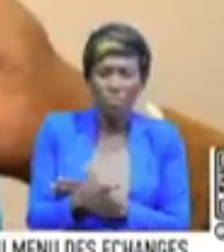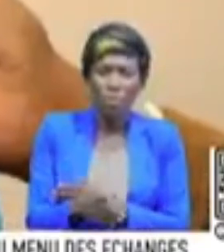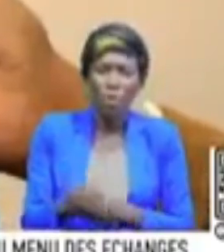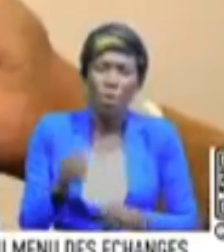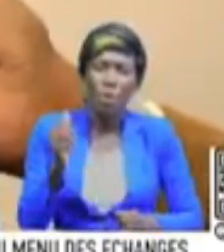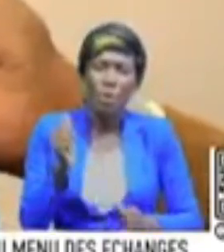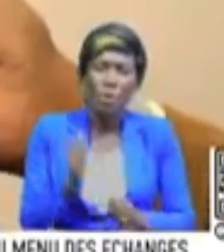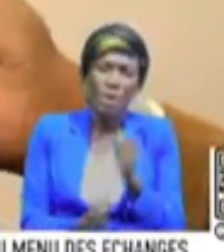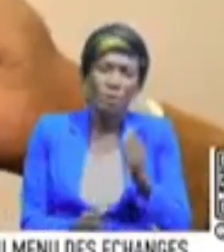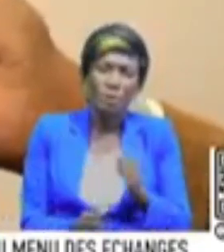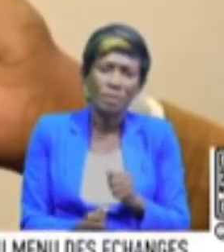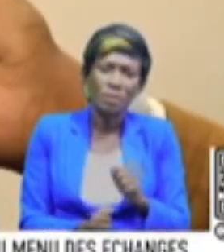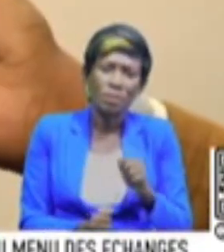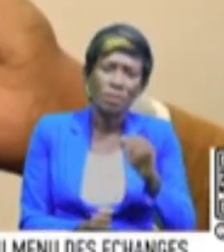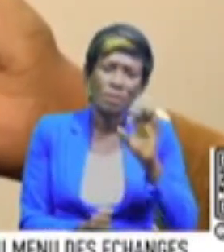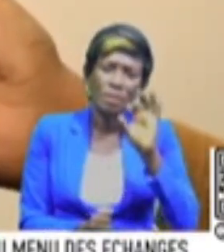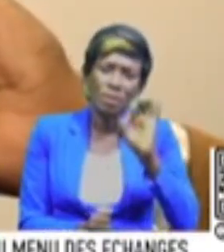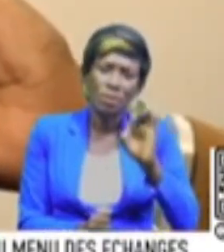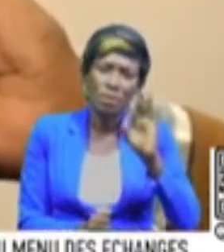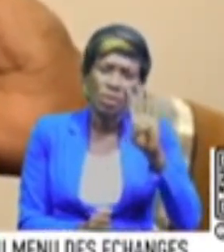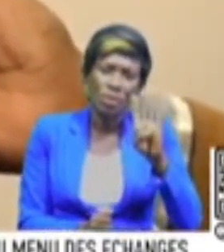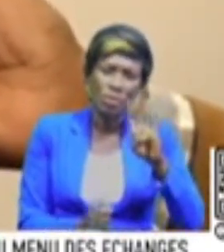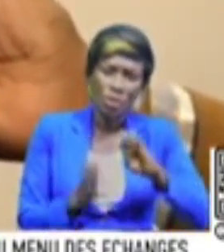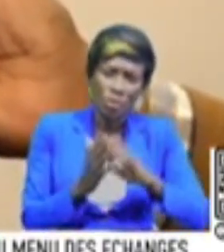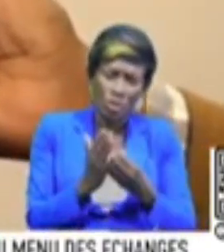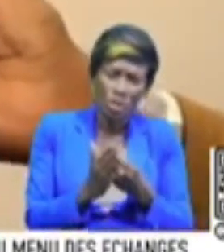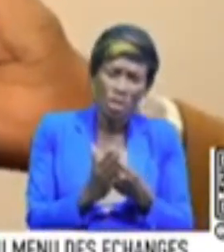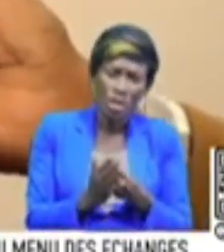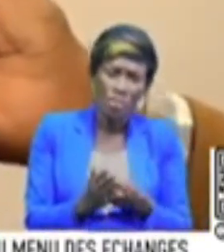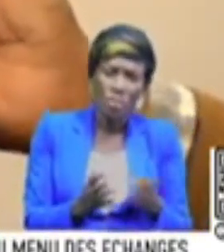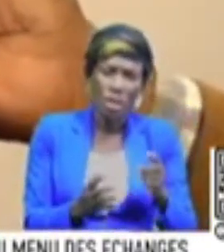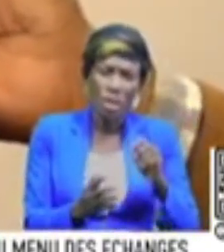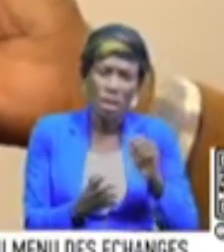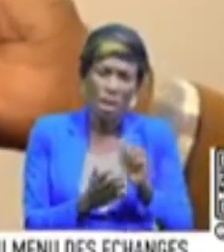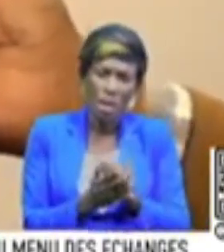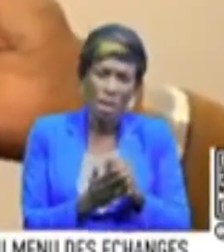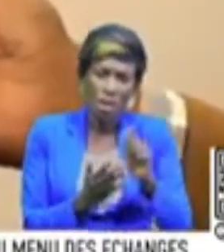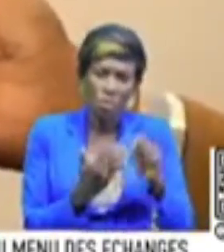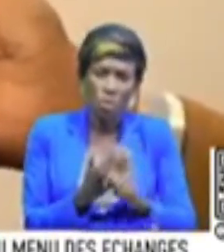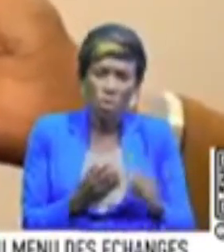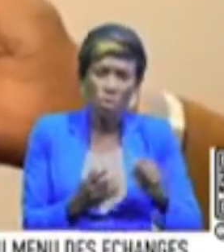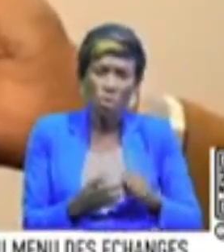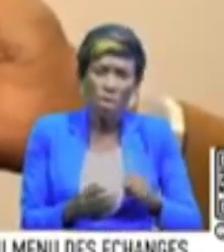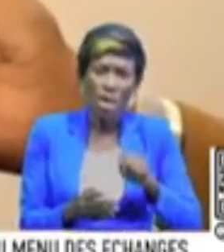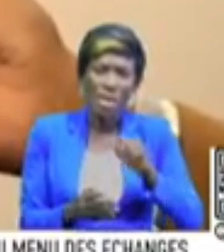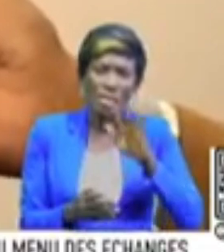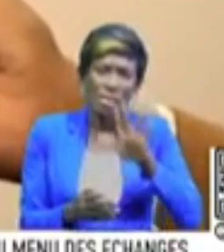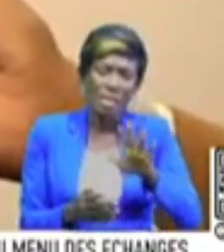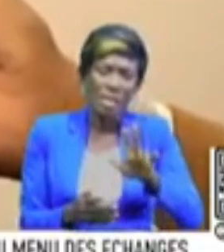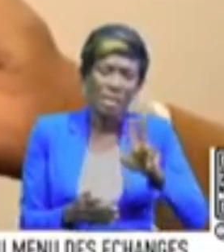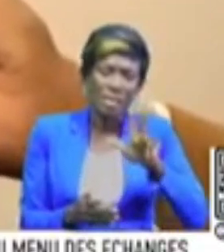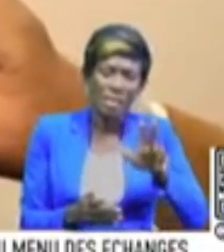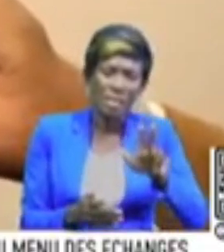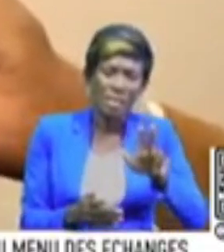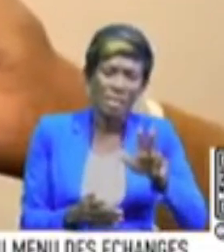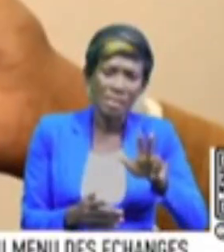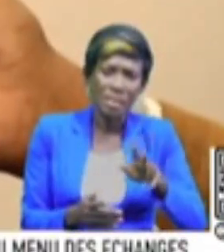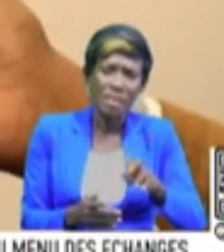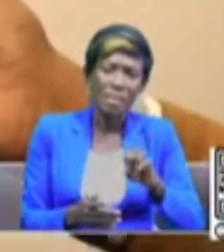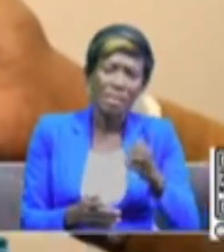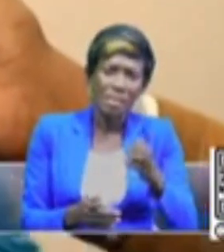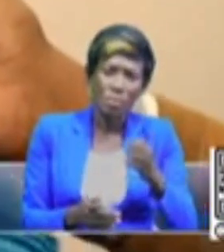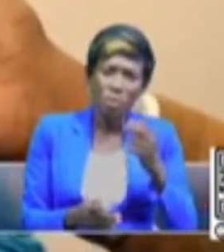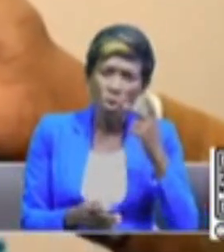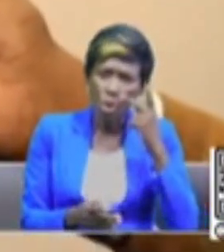94e en août 2023 à 56e en mai 2024. Donc en quelques mois, on voit bien